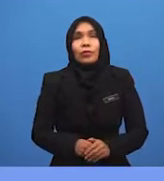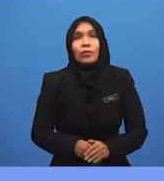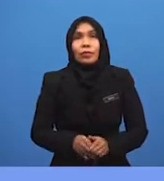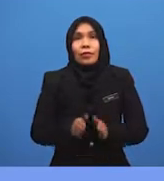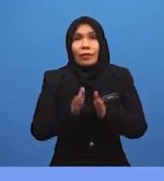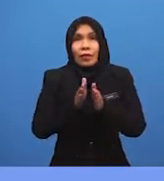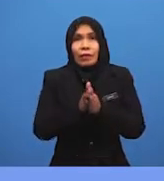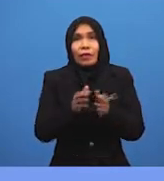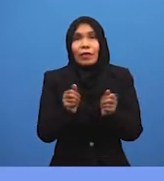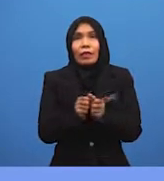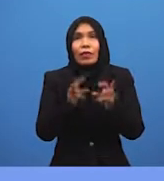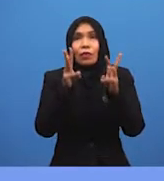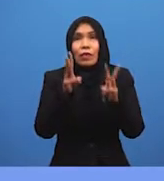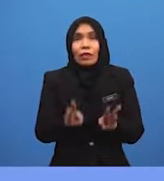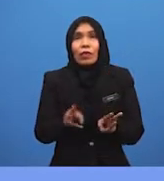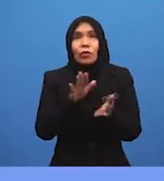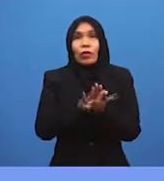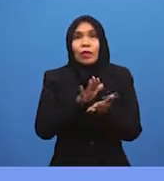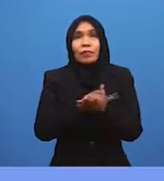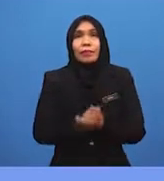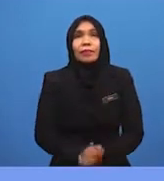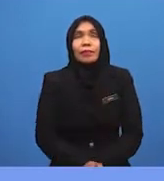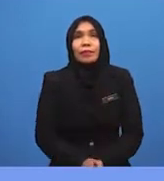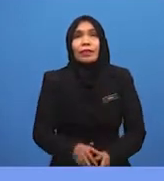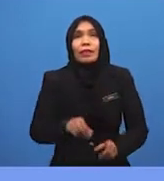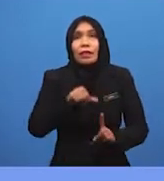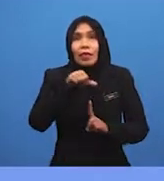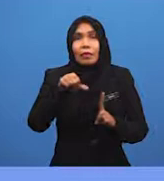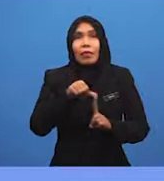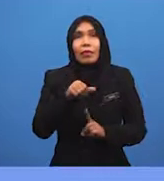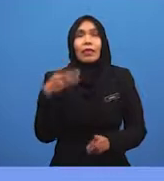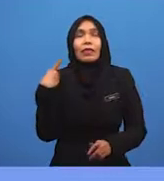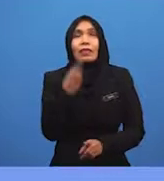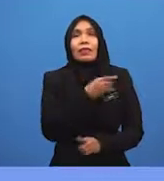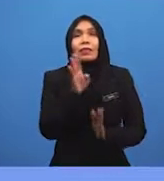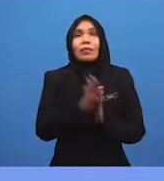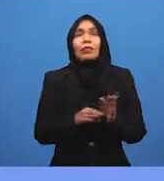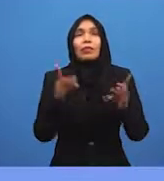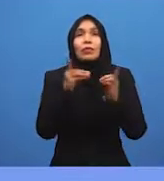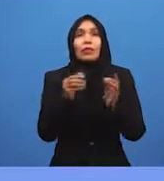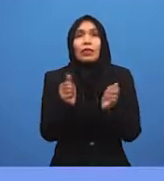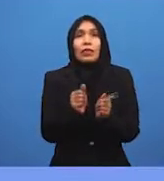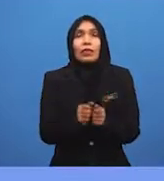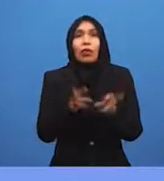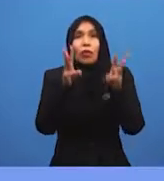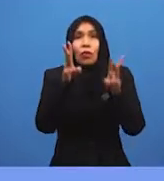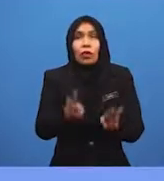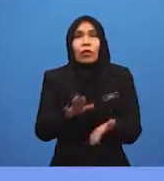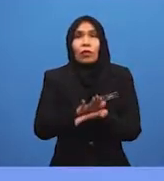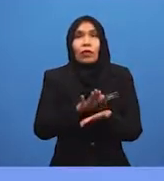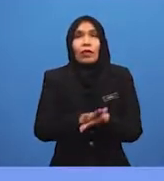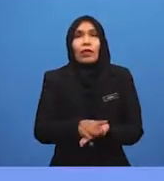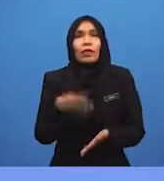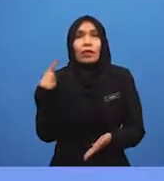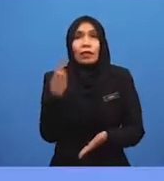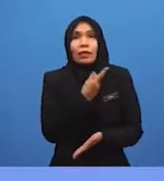dengan warga sekolah. Murid sekalian, apabila kita berjumpa dengan warga sekolah, kita harus